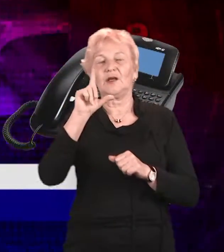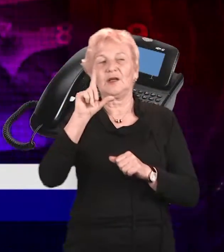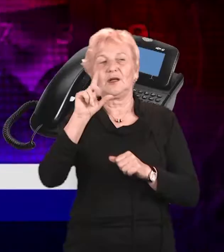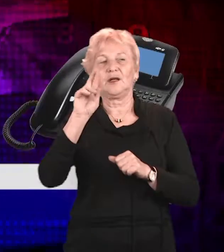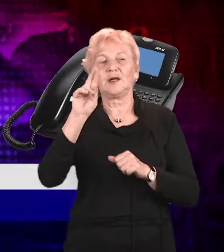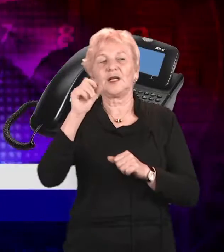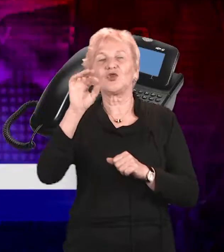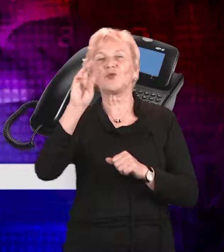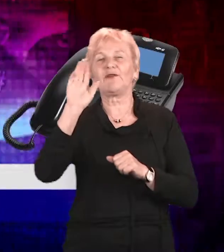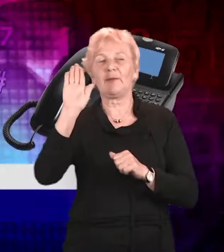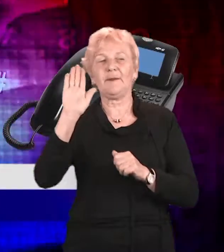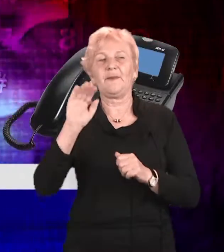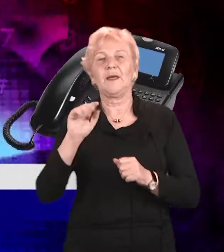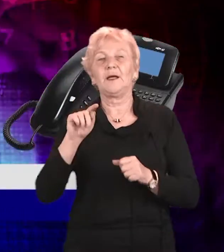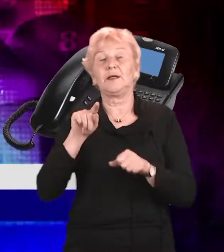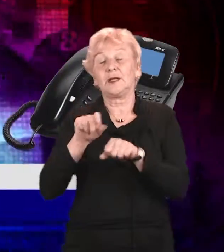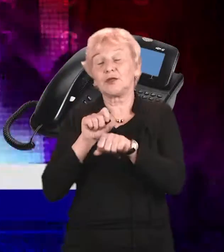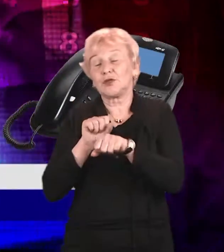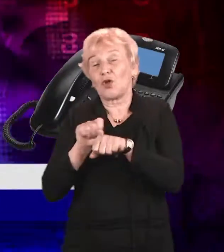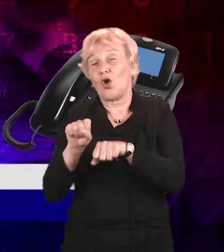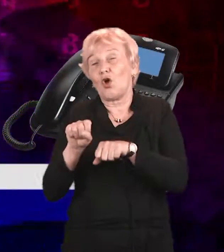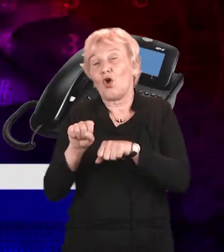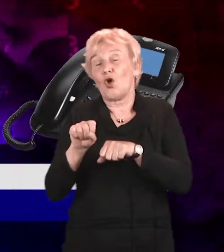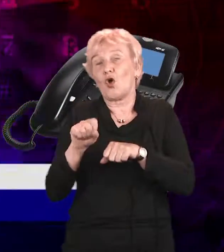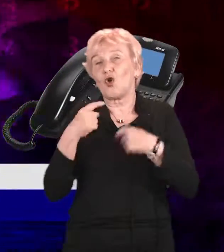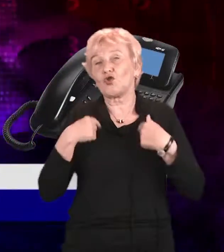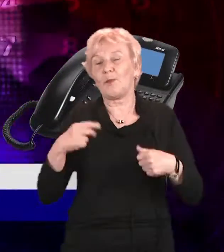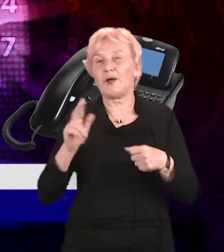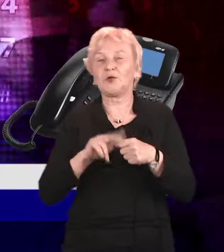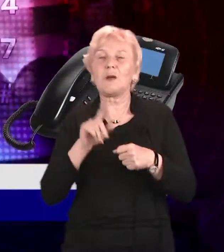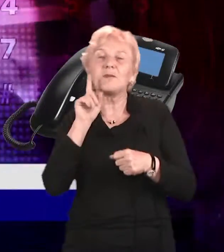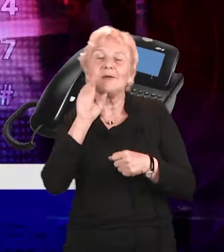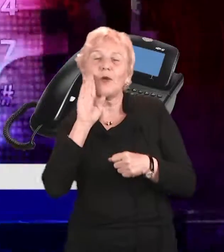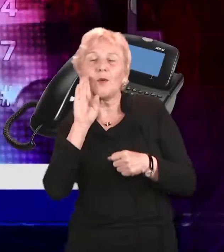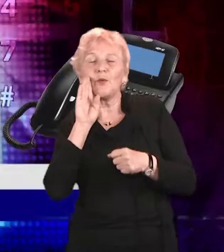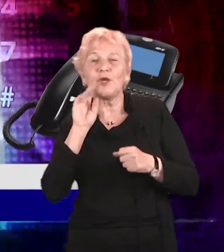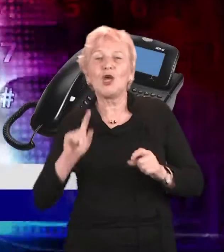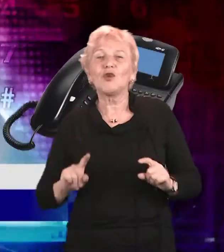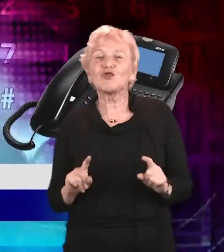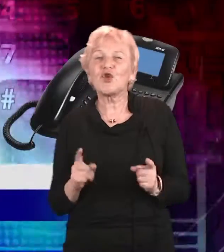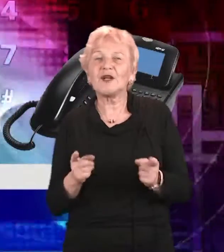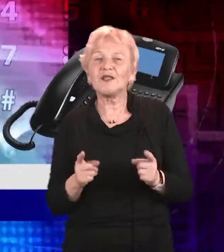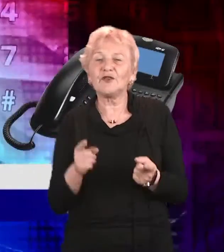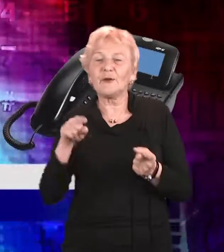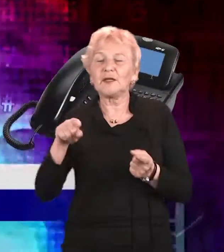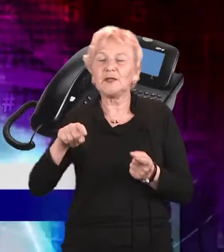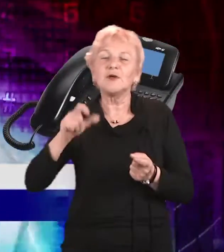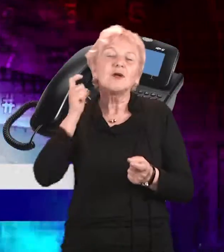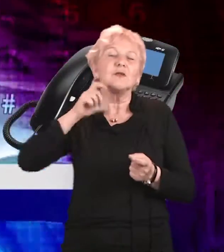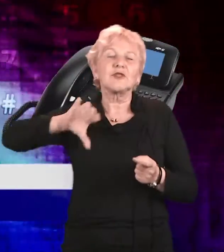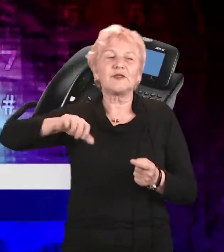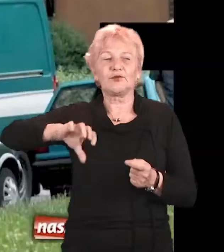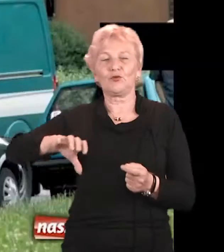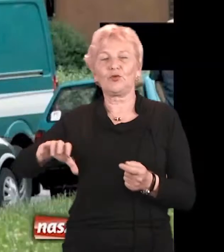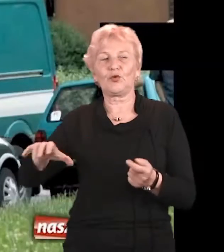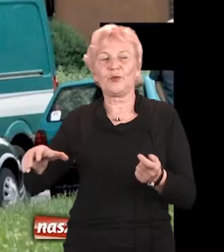że zorganizował tą grupę i wydawał polecenia osobom wchodzącym w skład tej grupy, czyli był jej